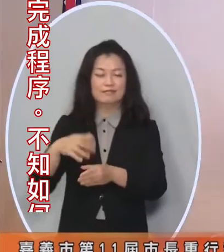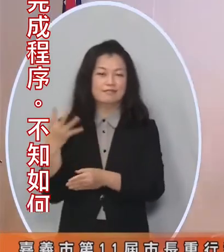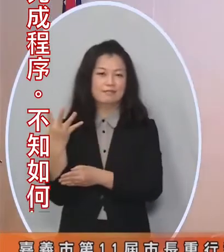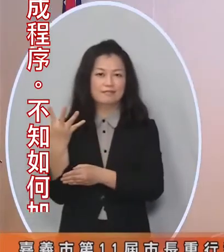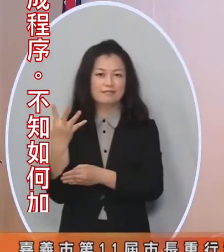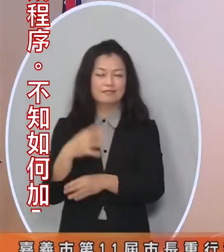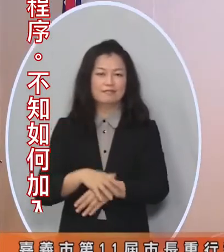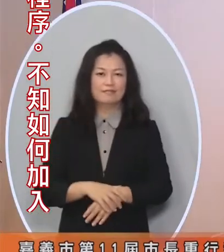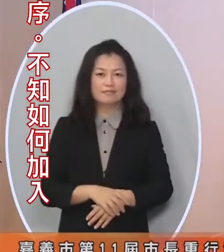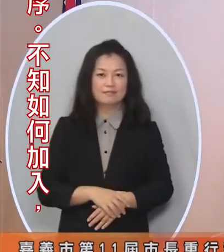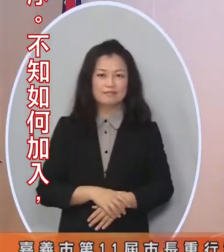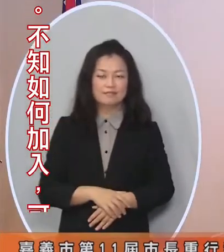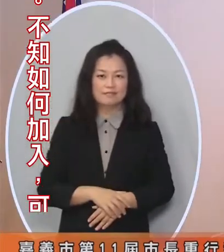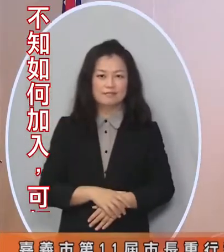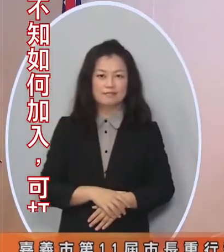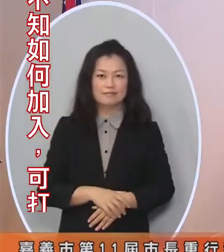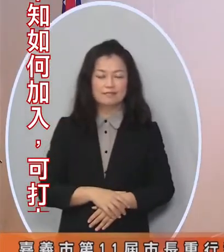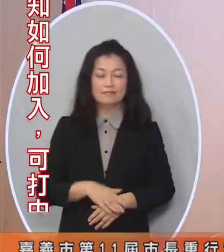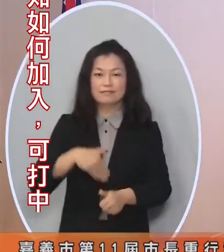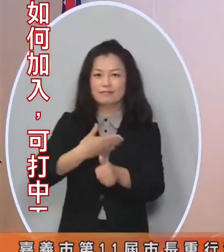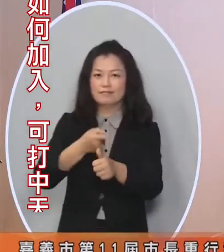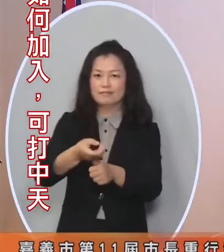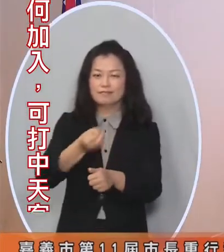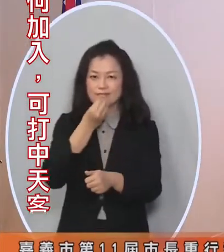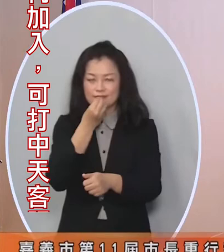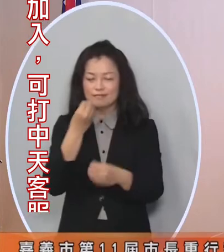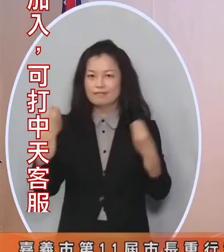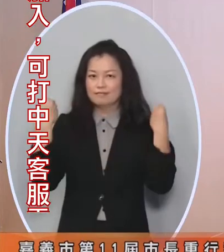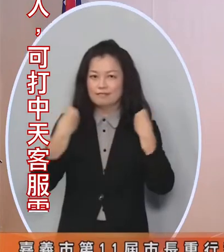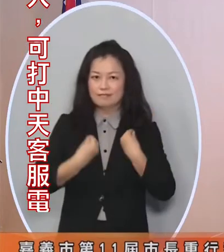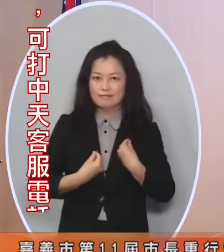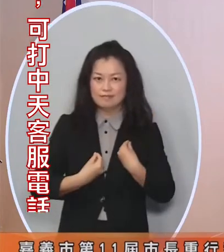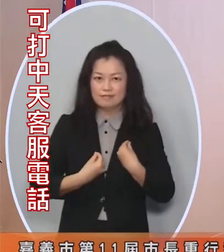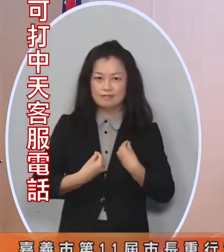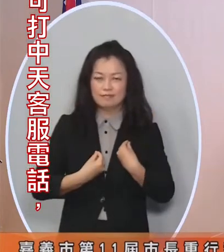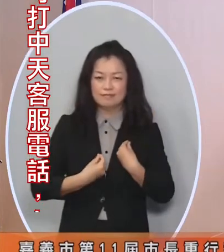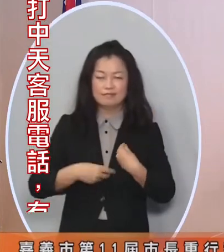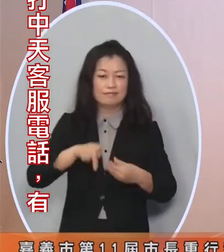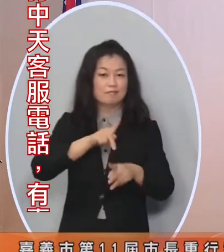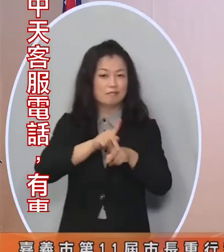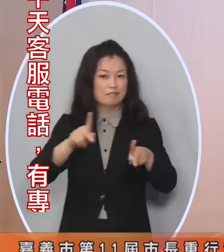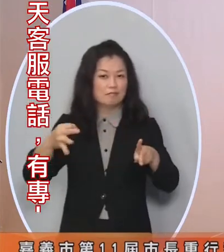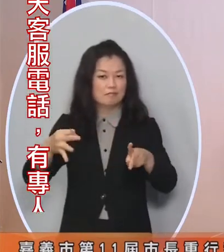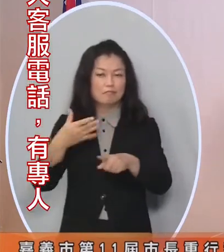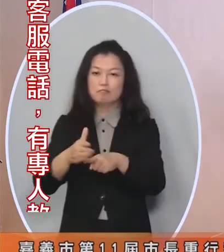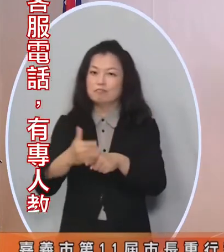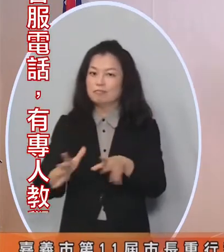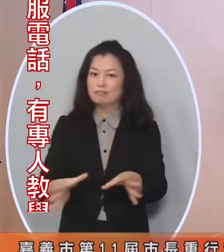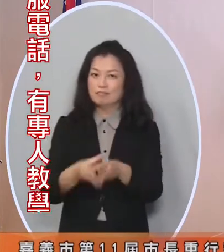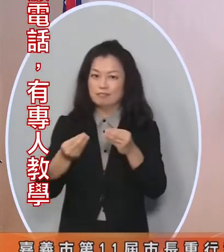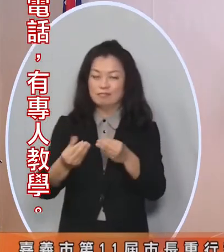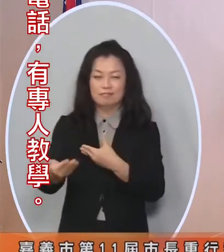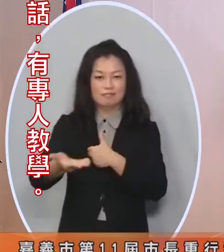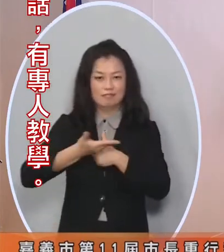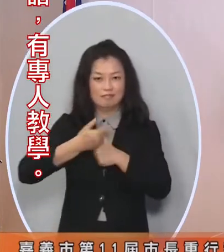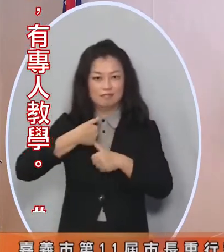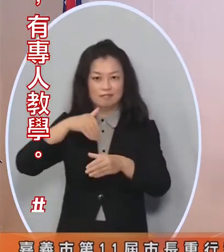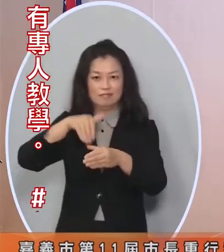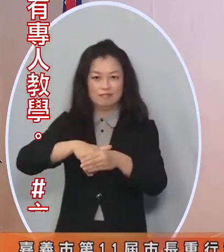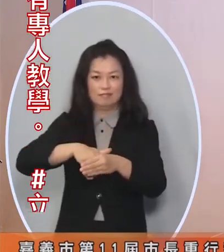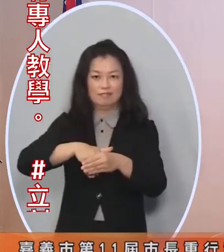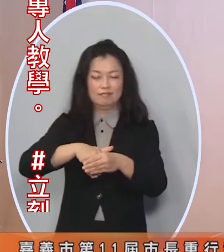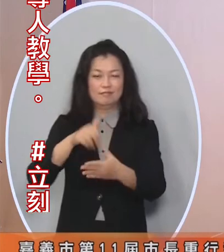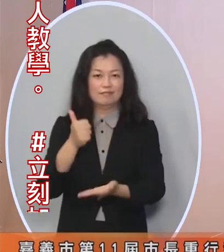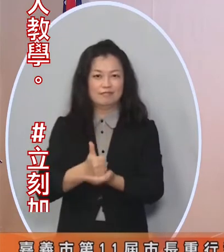号。输你吃，输你穿，输你欠钱拢免还，是我当选，是投四